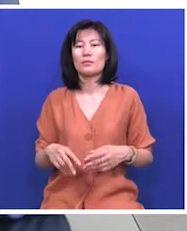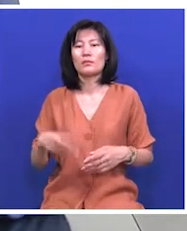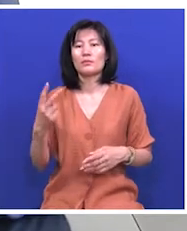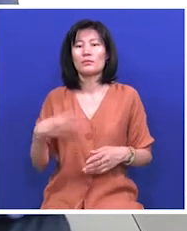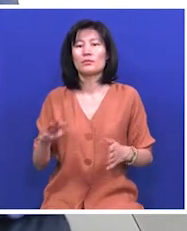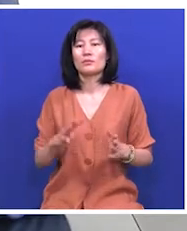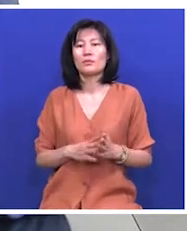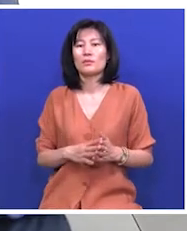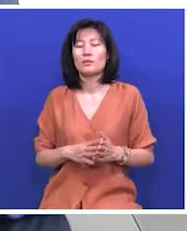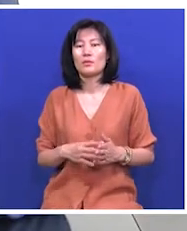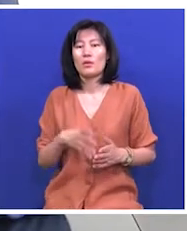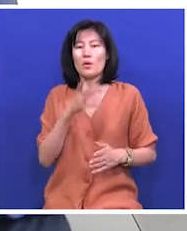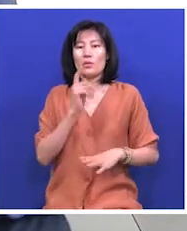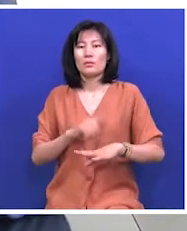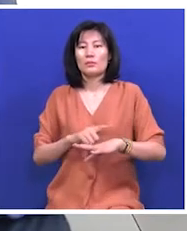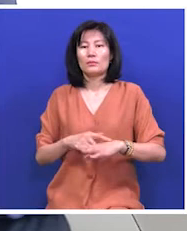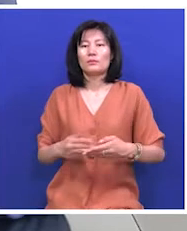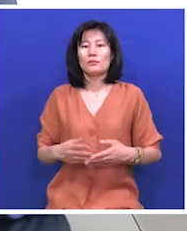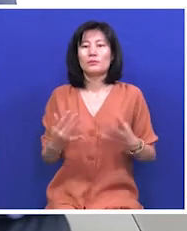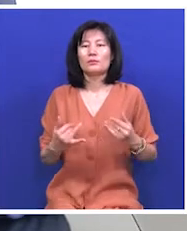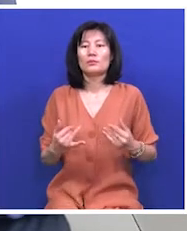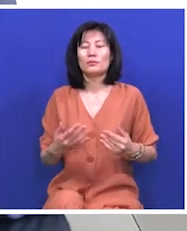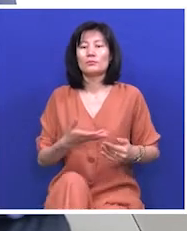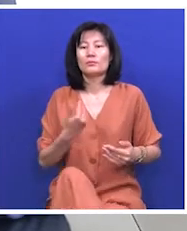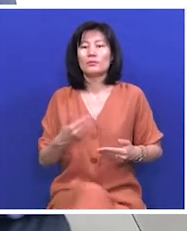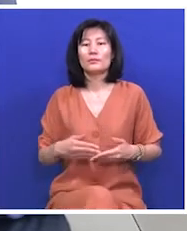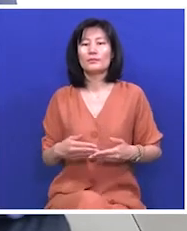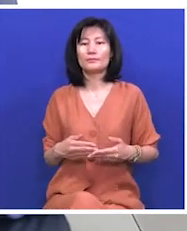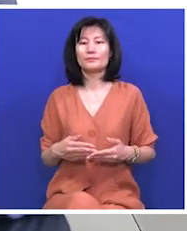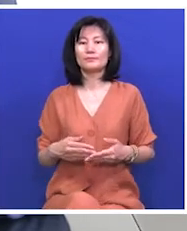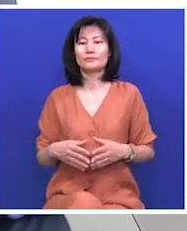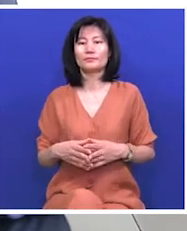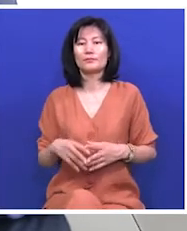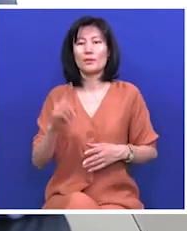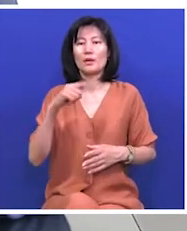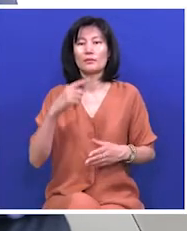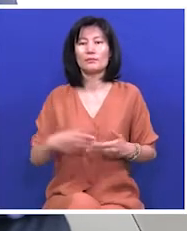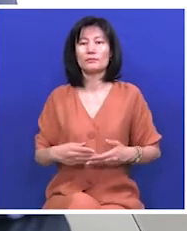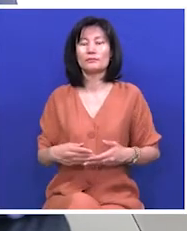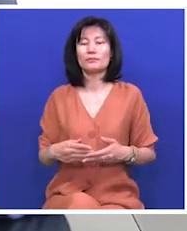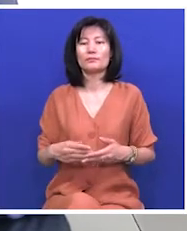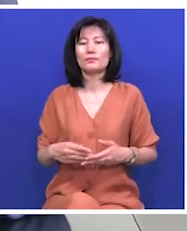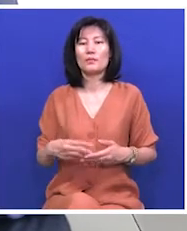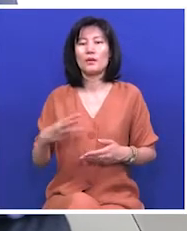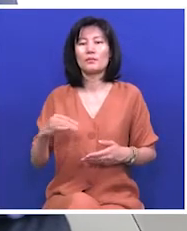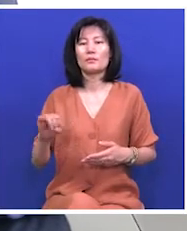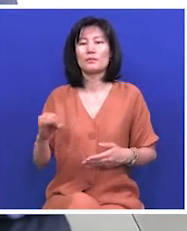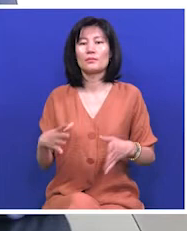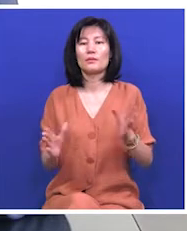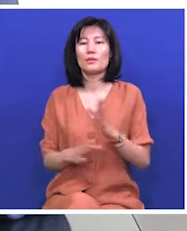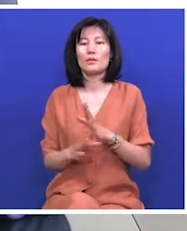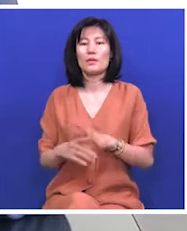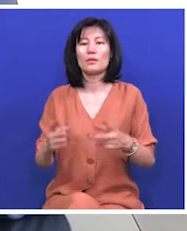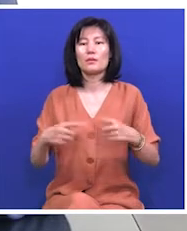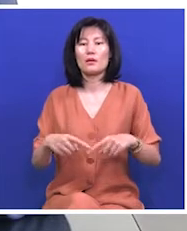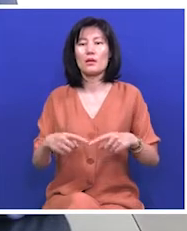келтіреді. Бір 24 сағаттан ұзақ өшкен уақытта осы жылы болған жоқ. Айтқанымдай, табиғи апаттың кесірінен,